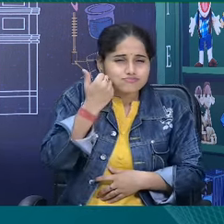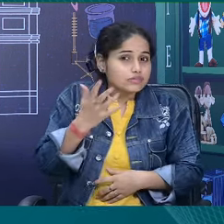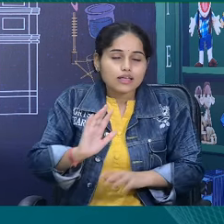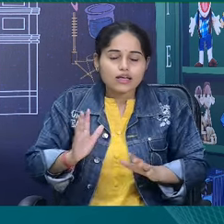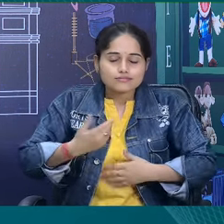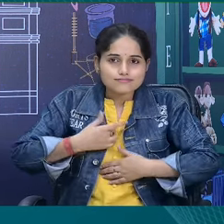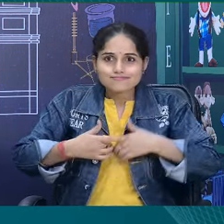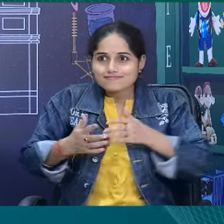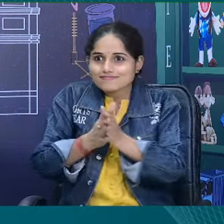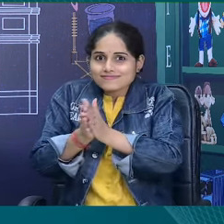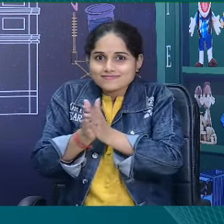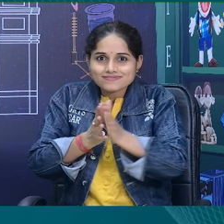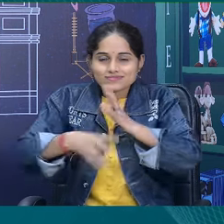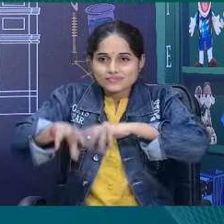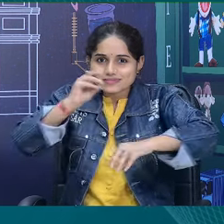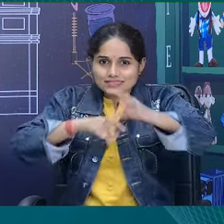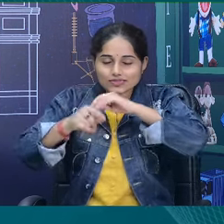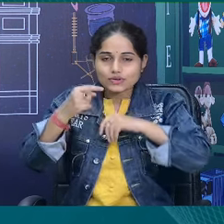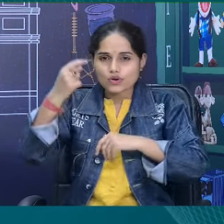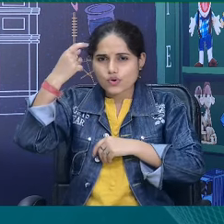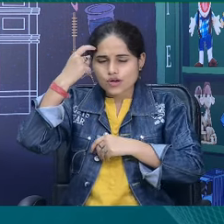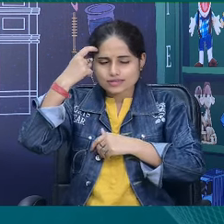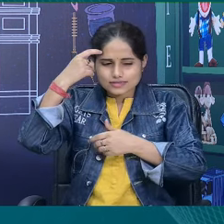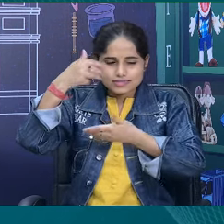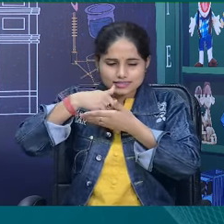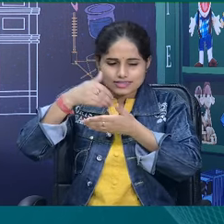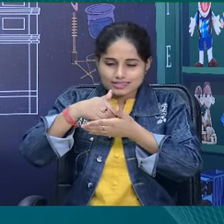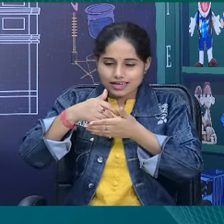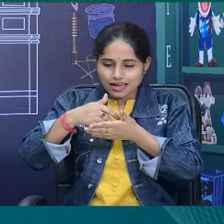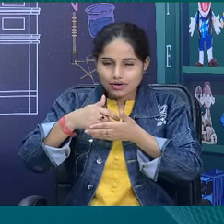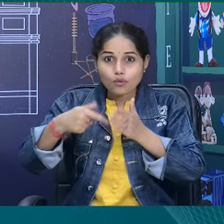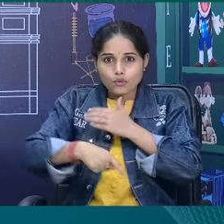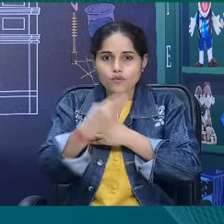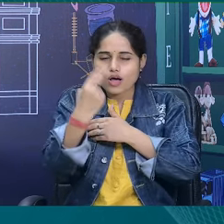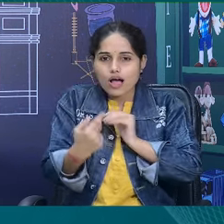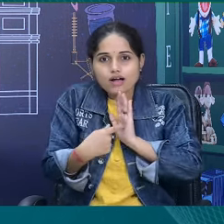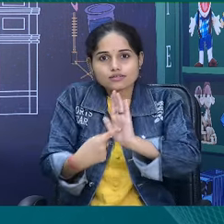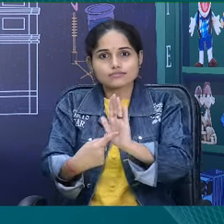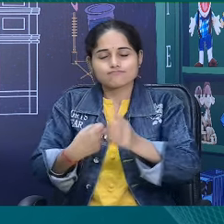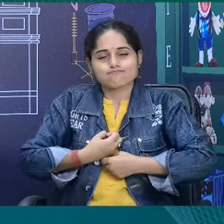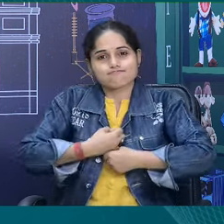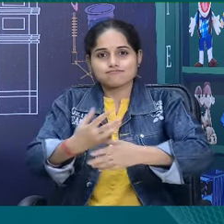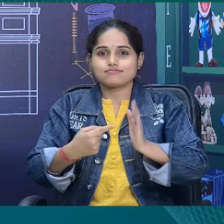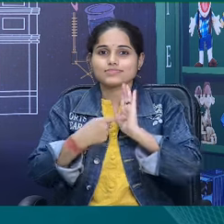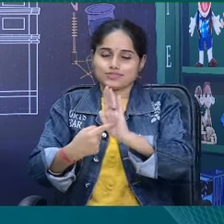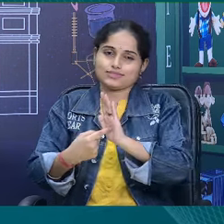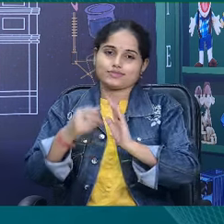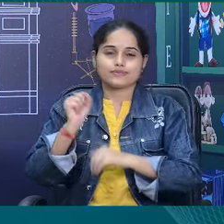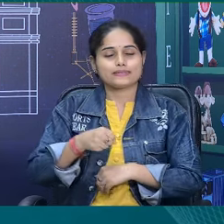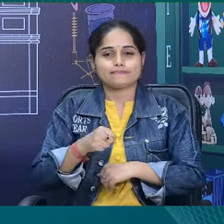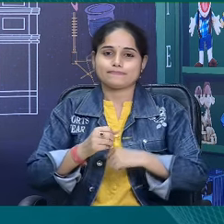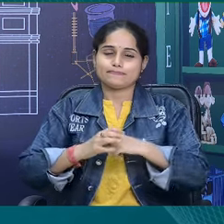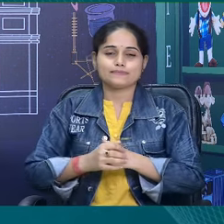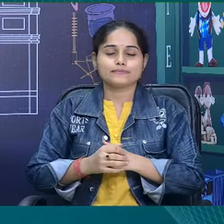उसको उकेरना के दौरान जो उनके दिमाग में चल रहा था उसको अपनी कला के माध्यम से उके दें बिल्कुल सर जी जी